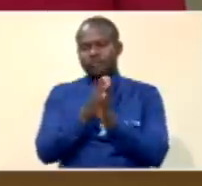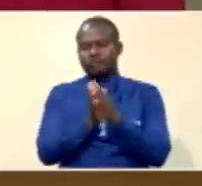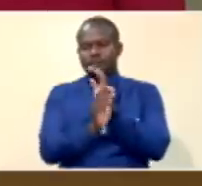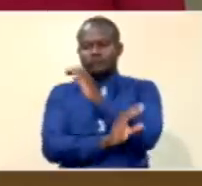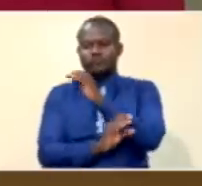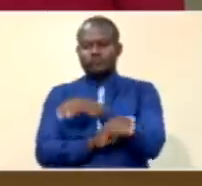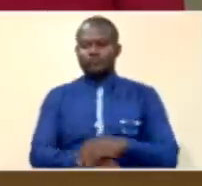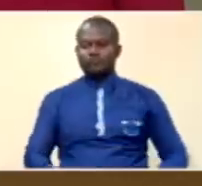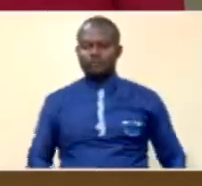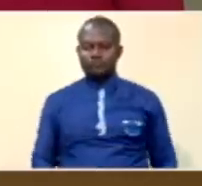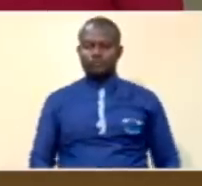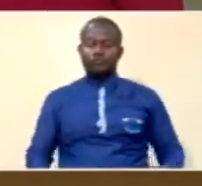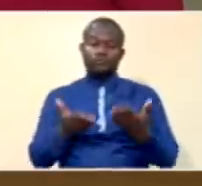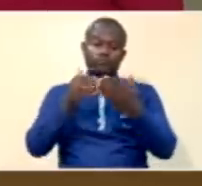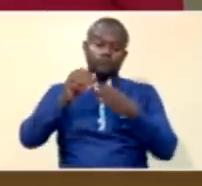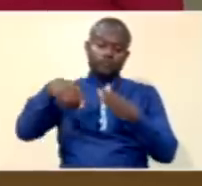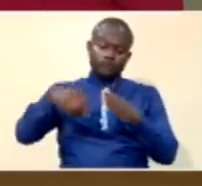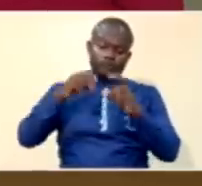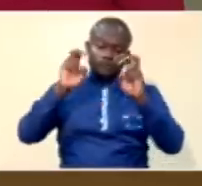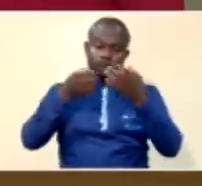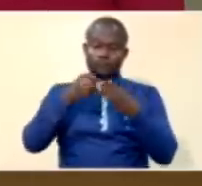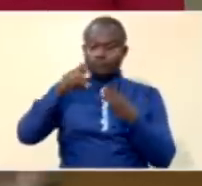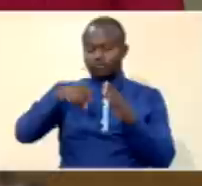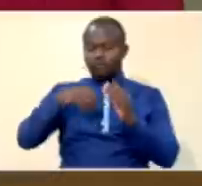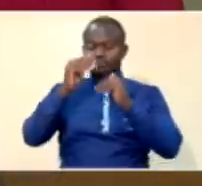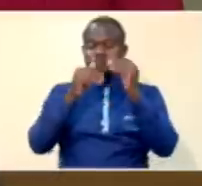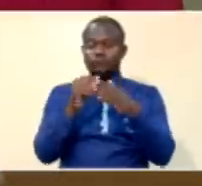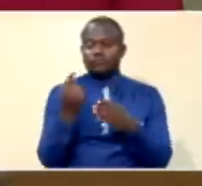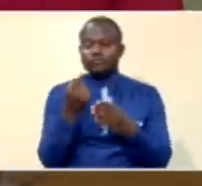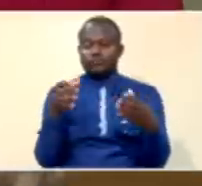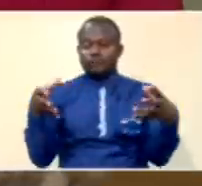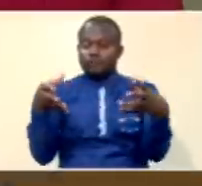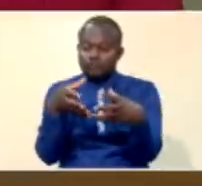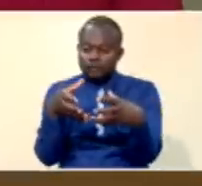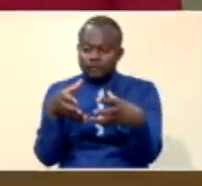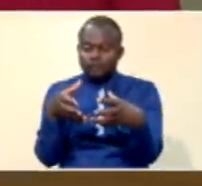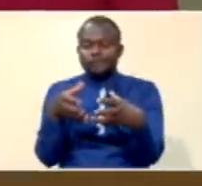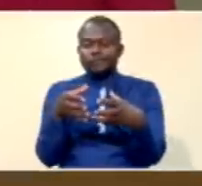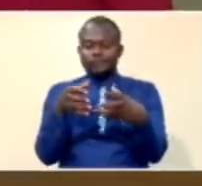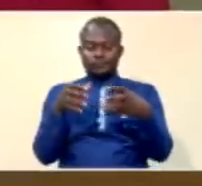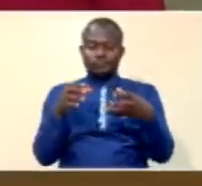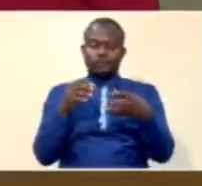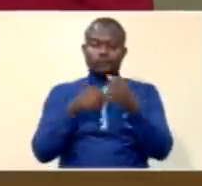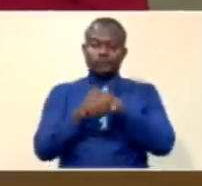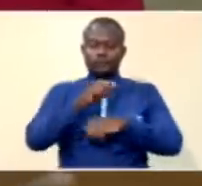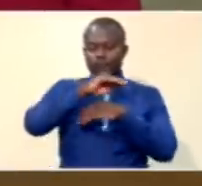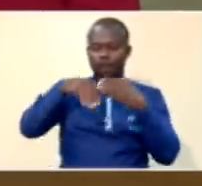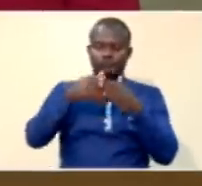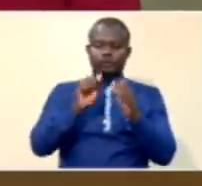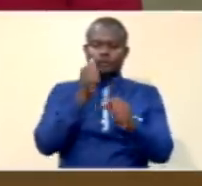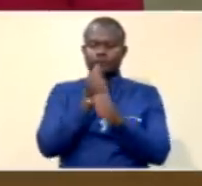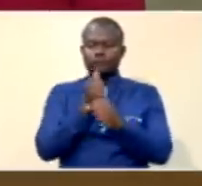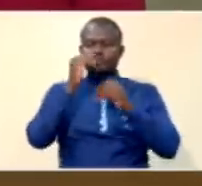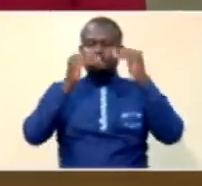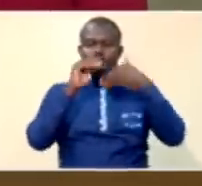Niho byagaragaye ko hakeneye urwego rumwe ruhuza bya bikorwa byose byakorwa